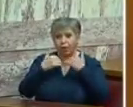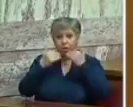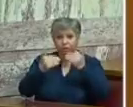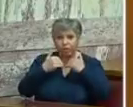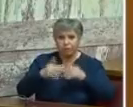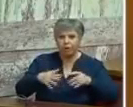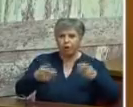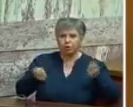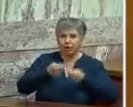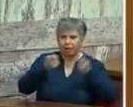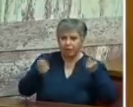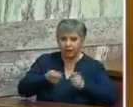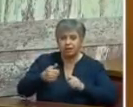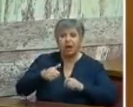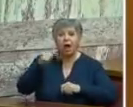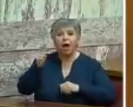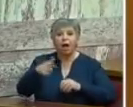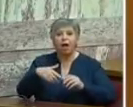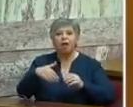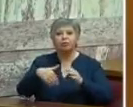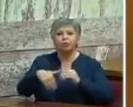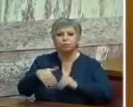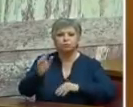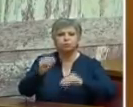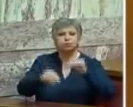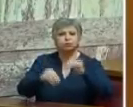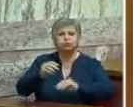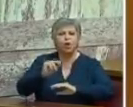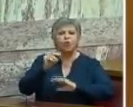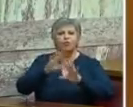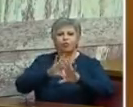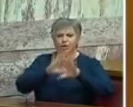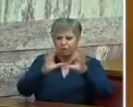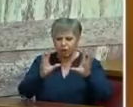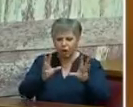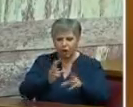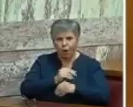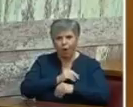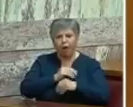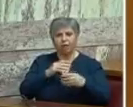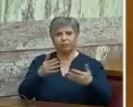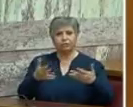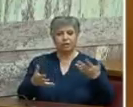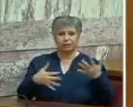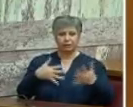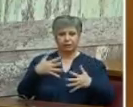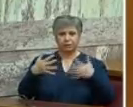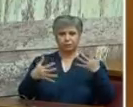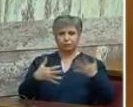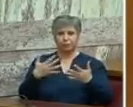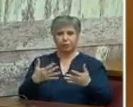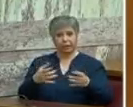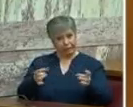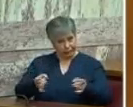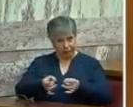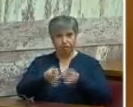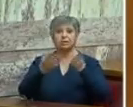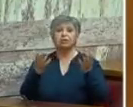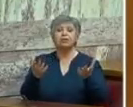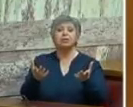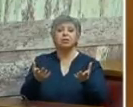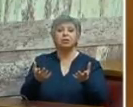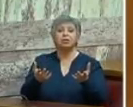Βουλή και κάτι τέτοιες μπούρδες που γράφει εκεί μέσα, ας πούμε, και το παίζει και αυτός δεν ξέρει τίποτα για το φόνο. Τυχαία είναι αυτά?